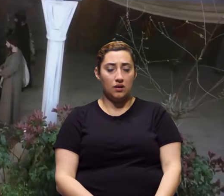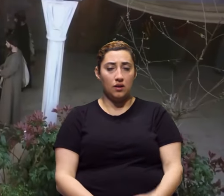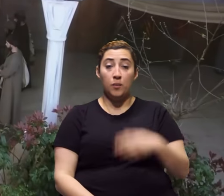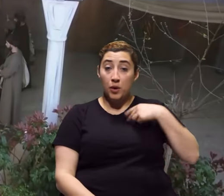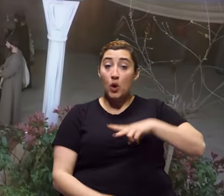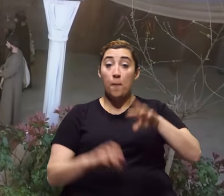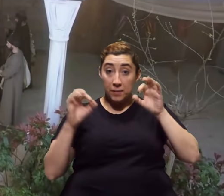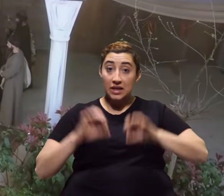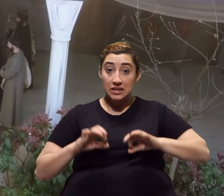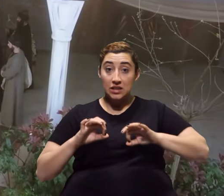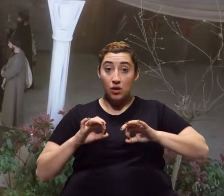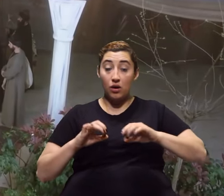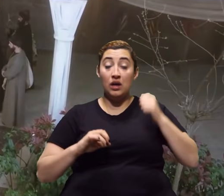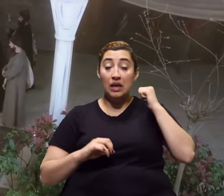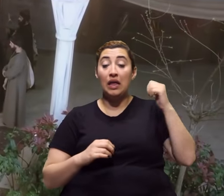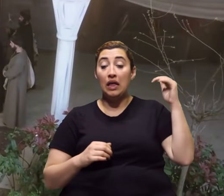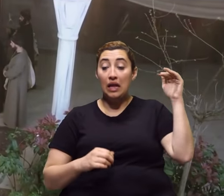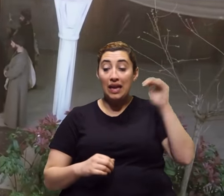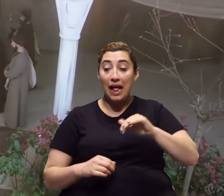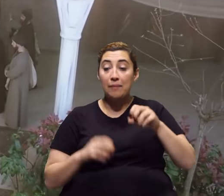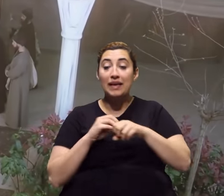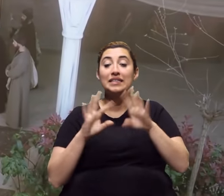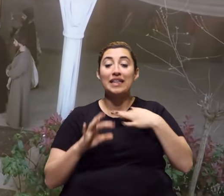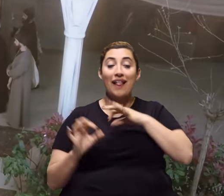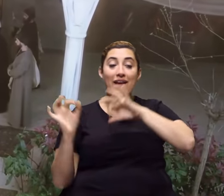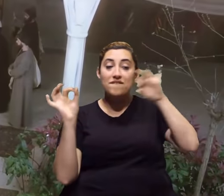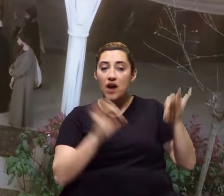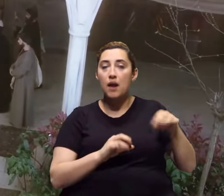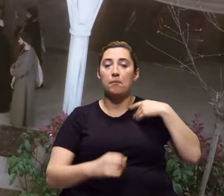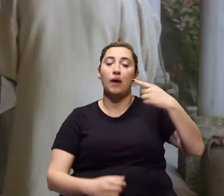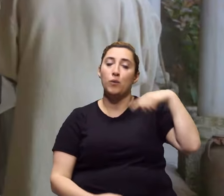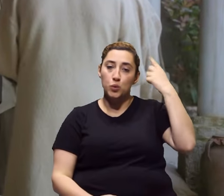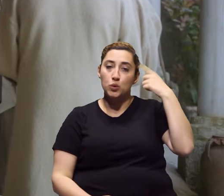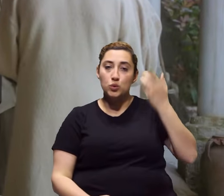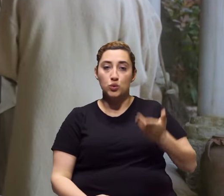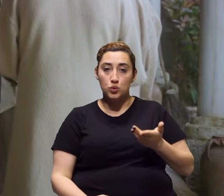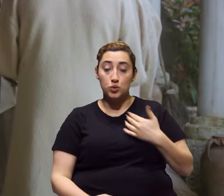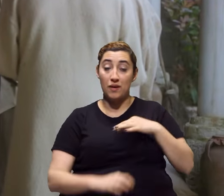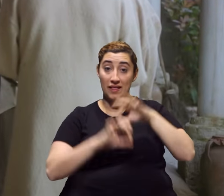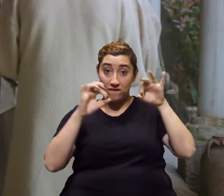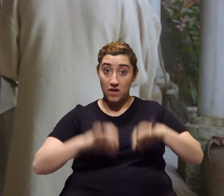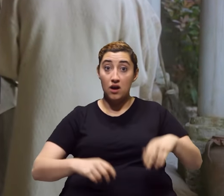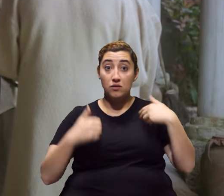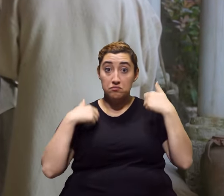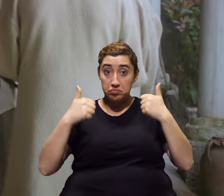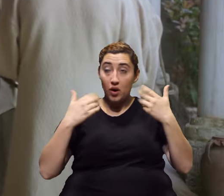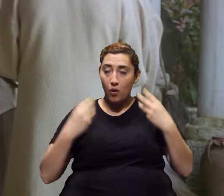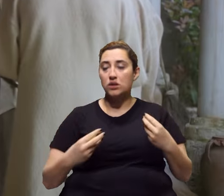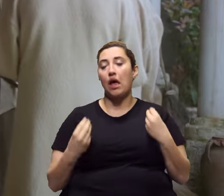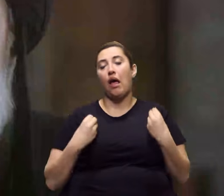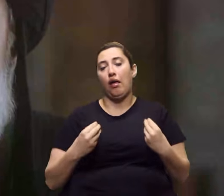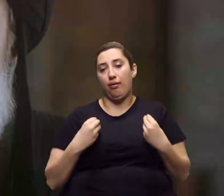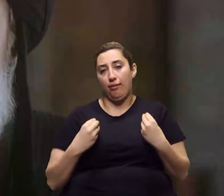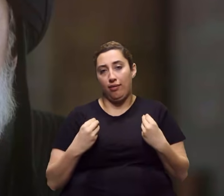Geçmiş. Yola çıkan dönmeyi değil, varmayı hesap eder. Varır isek ne